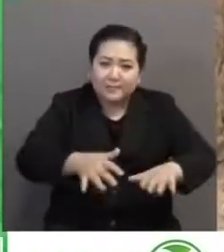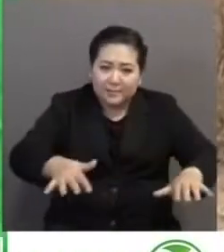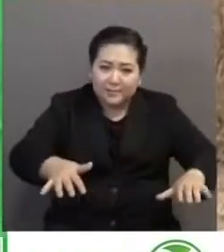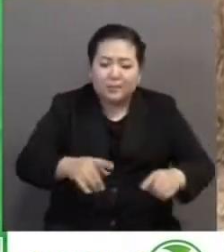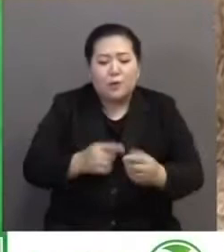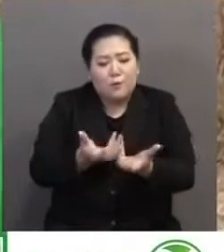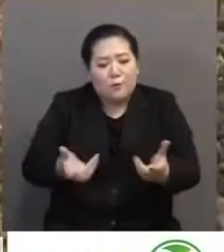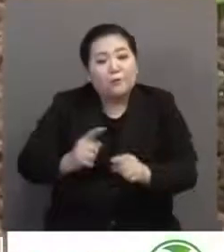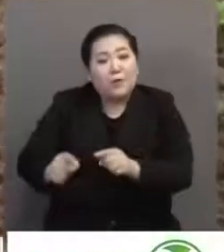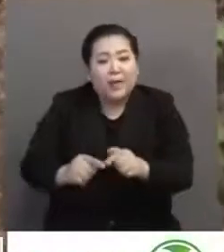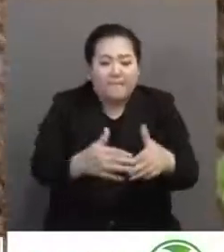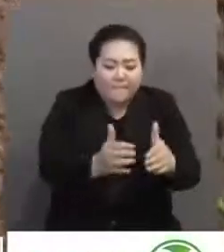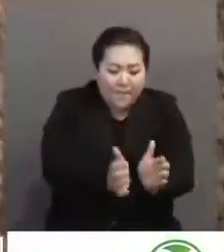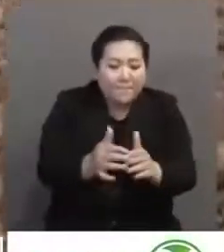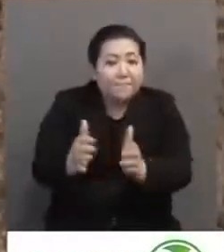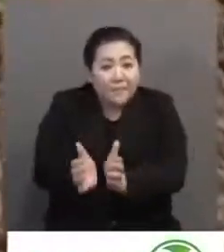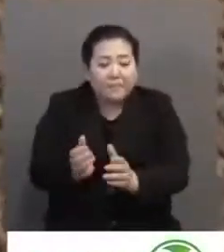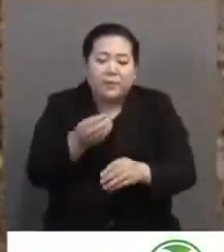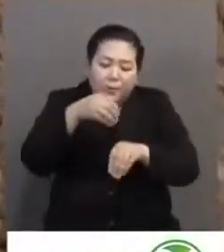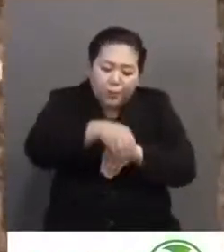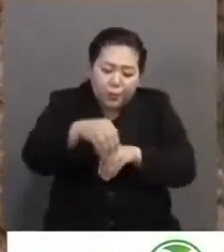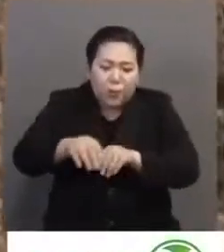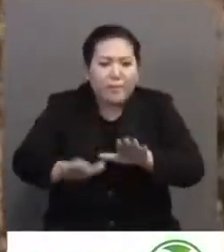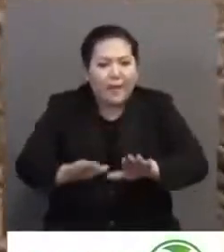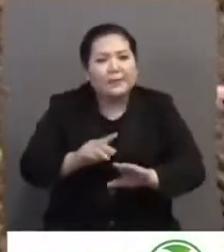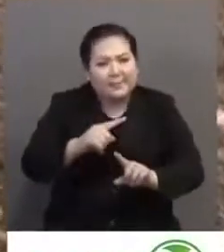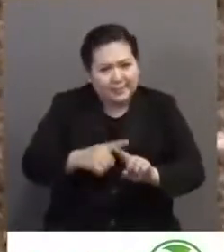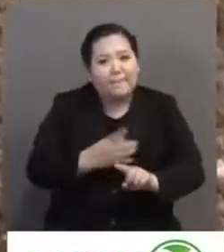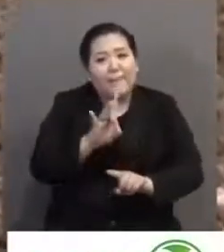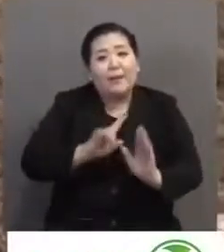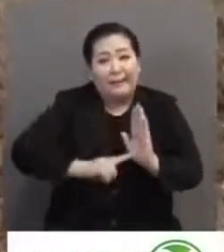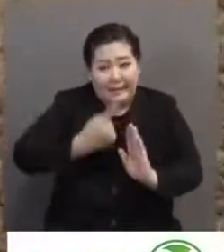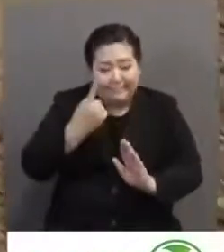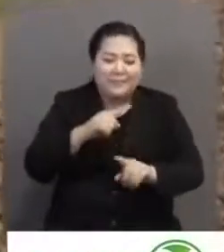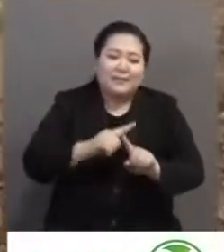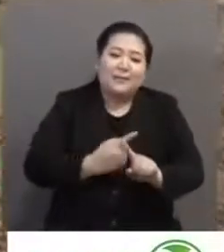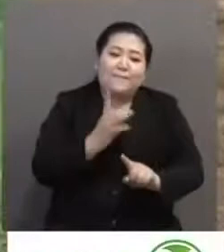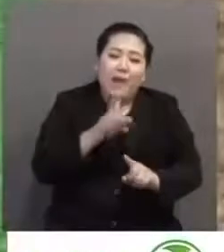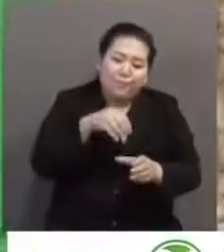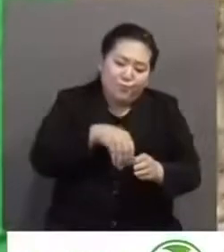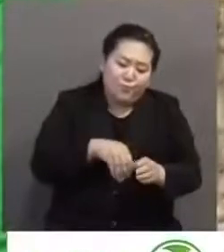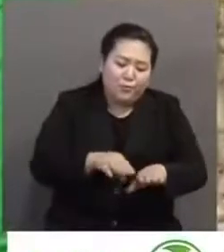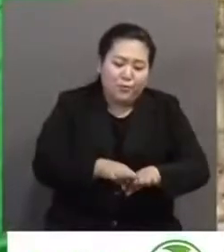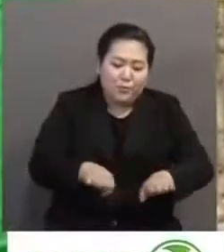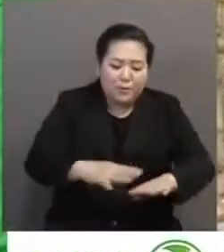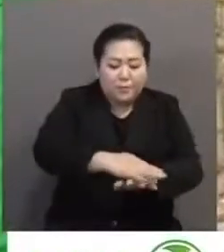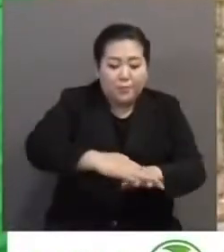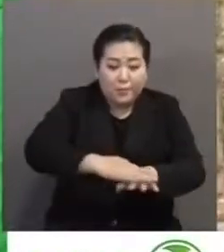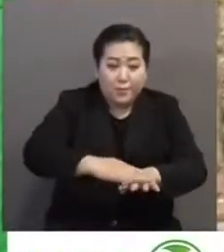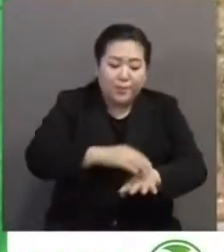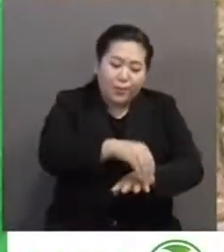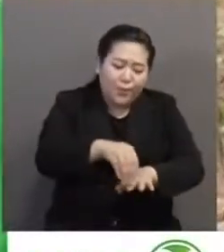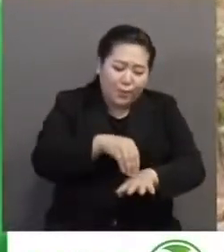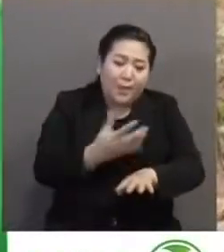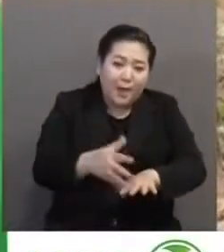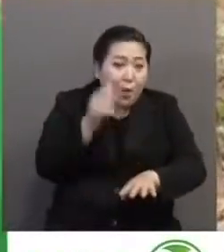ซื้ออุปกรณ์ไว้เพื่อจะใช้เพาะประมาณเดือนสิงหาคือเราจะปลูกในถาดเพาะก่อน15วันแล้วก็คือเ